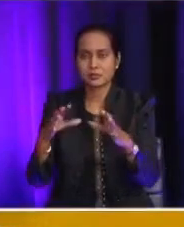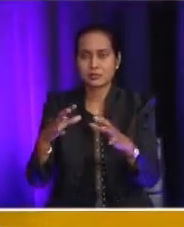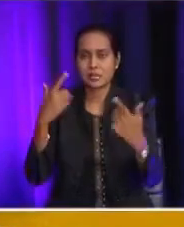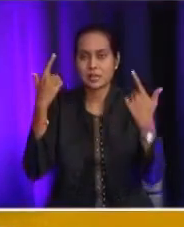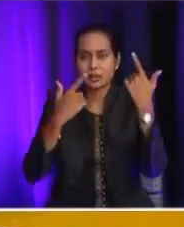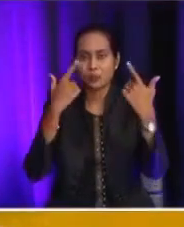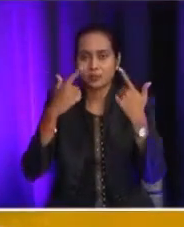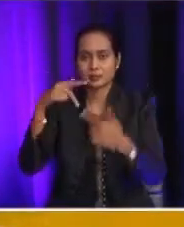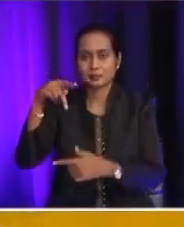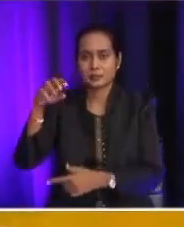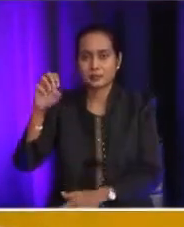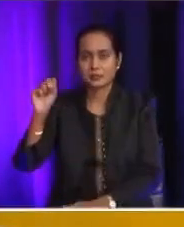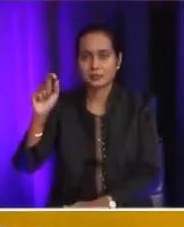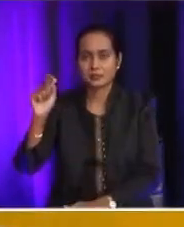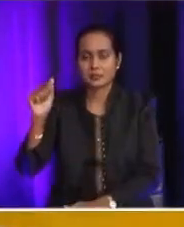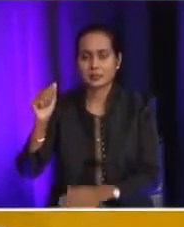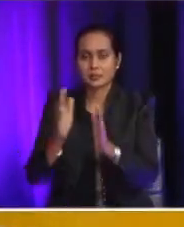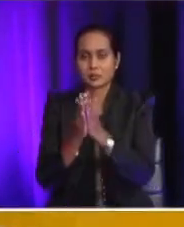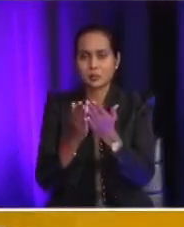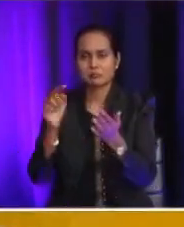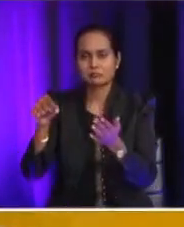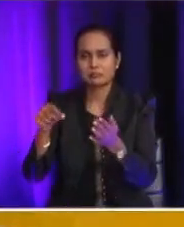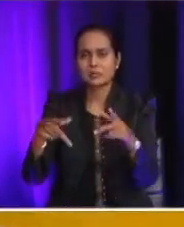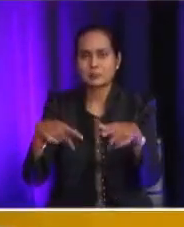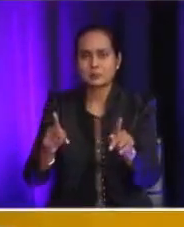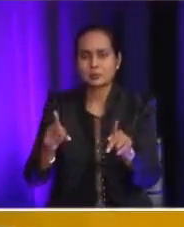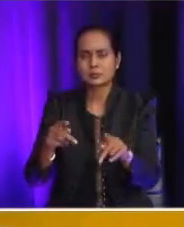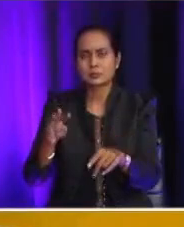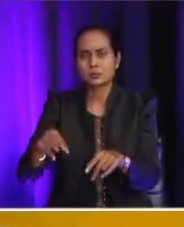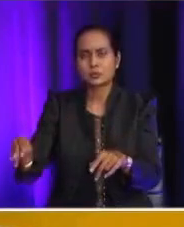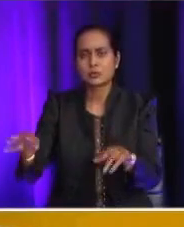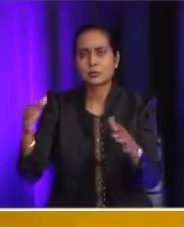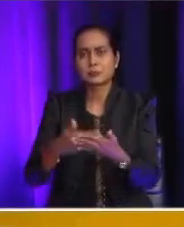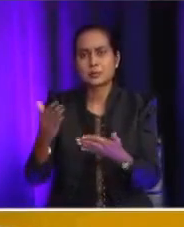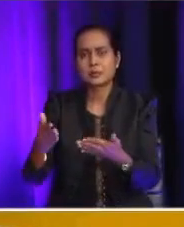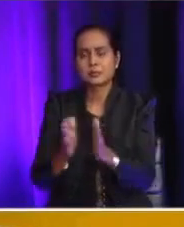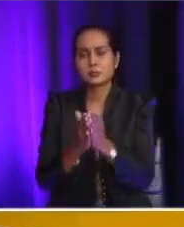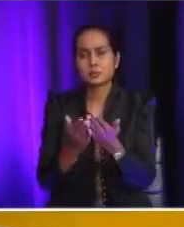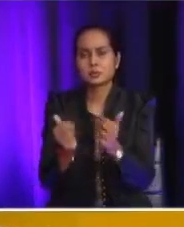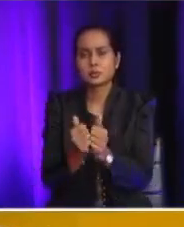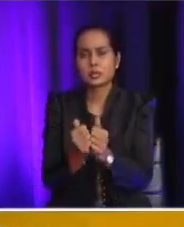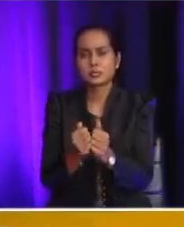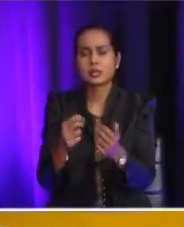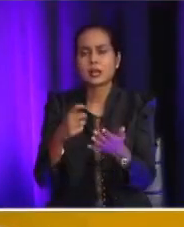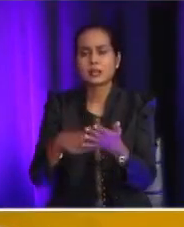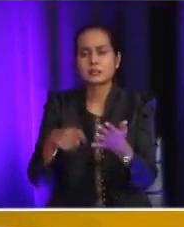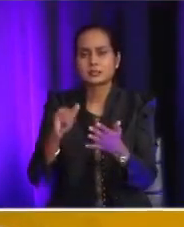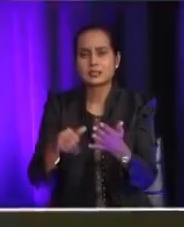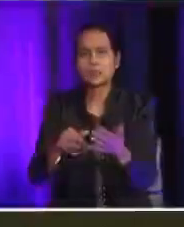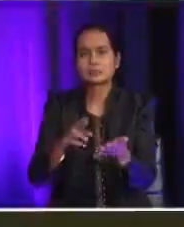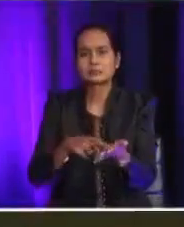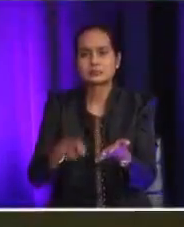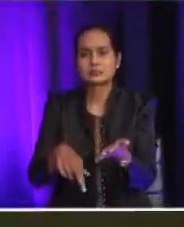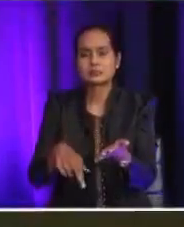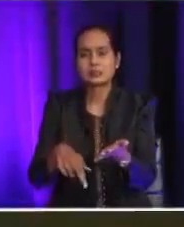pesta buku. Betul. Inilah peluang untuk murid-murid membeli buku dengan harga yang rendah. Ataupun harga